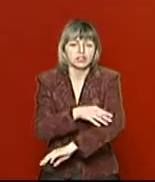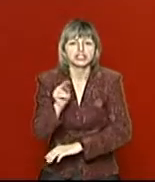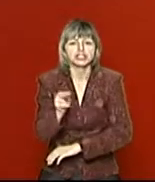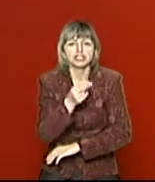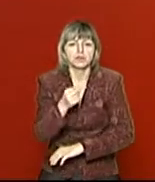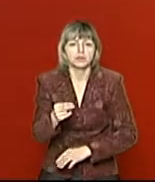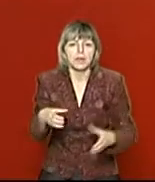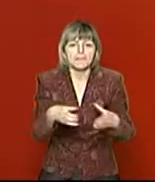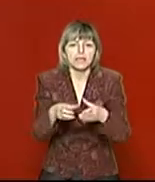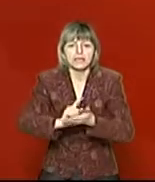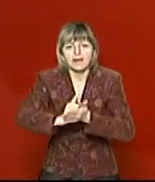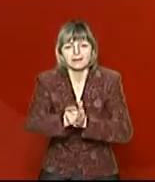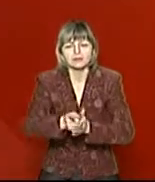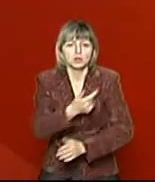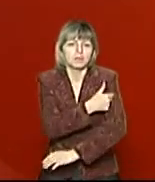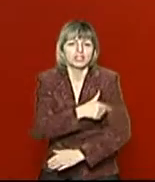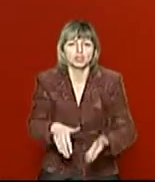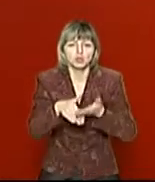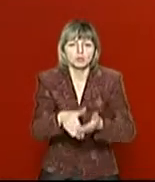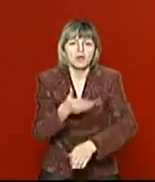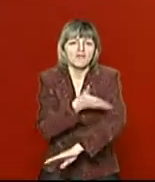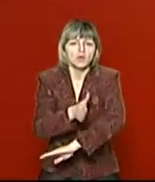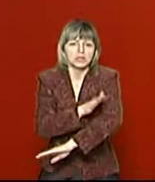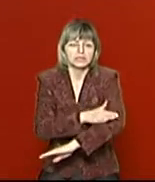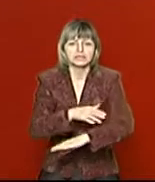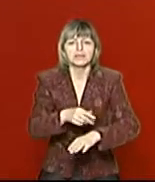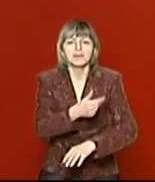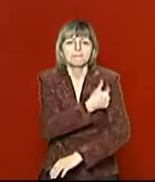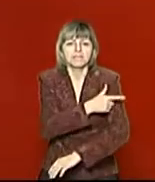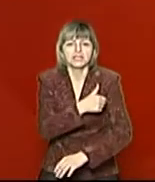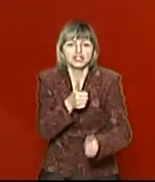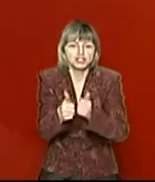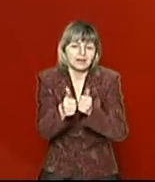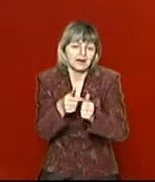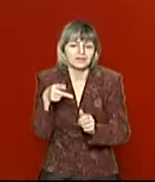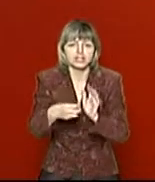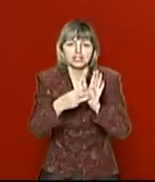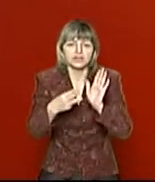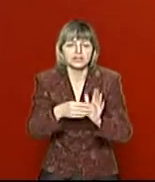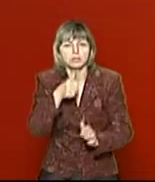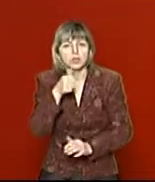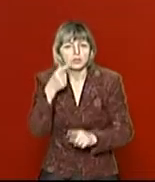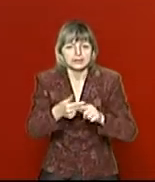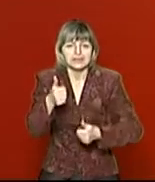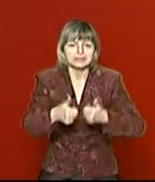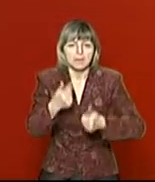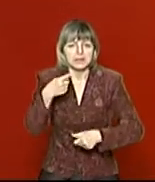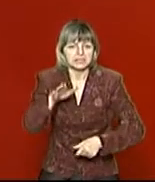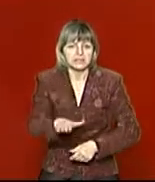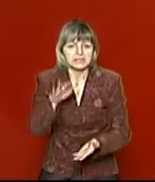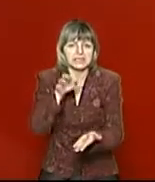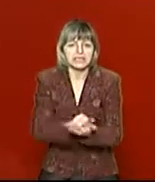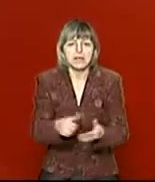чемпіонат бригад екстреної медичної допомоги «Волинські медичні ралі-2018». Торік на цих змаганнях перше місце